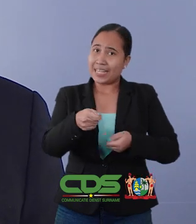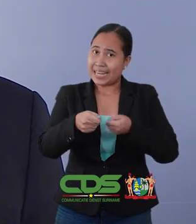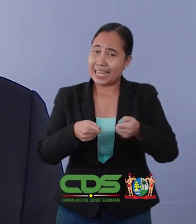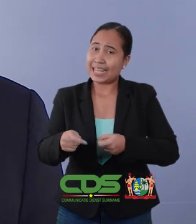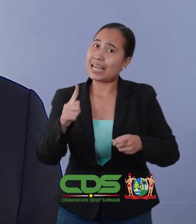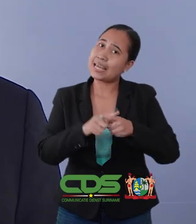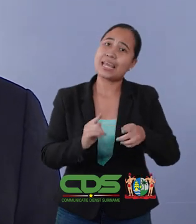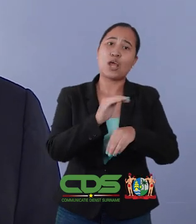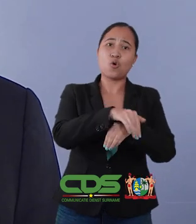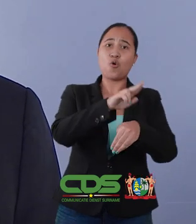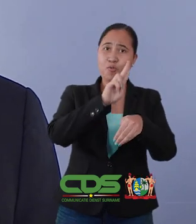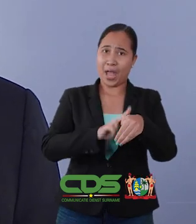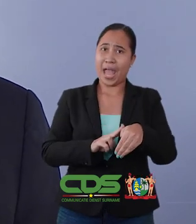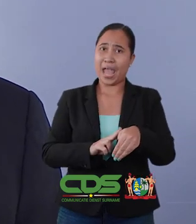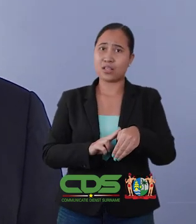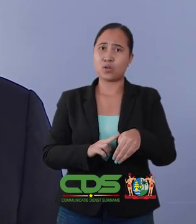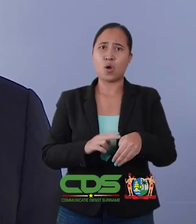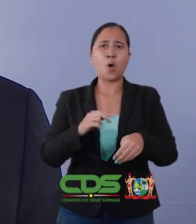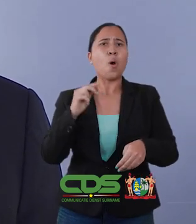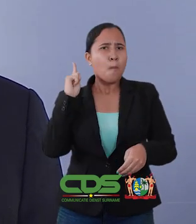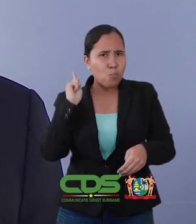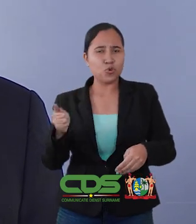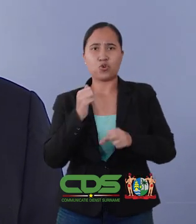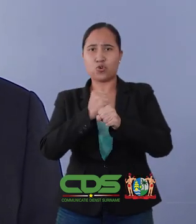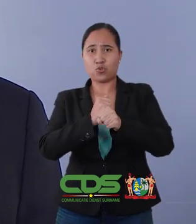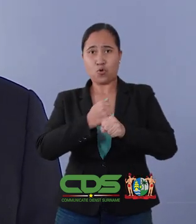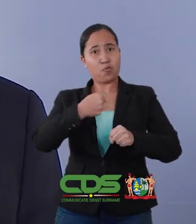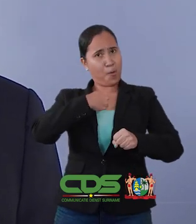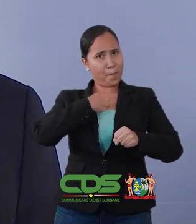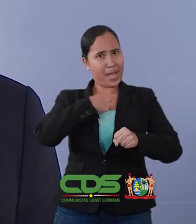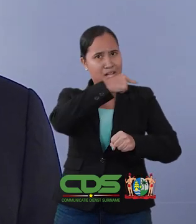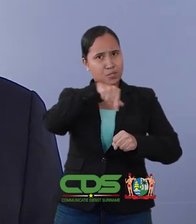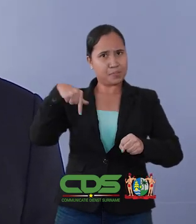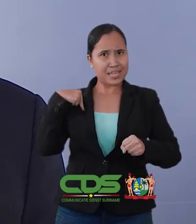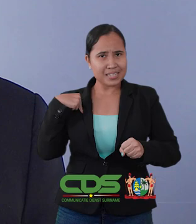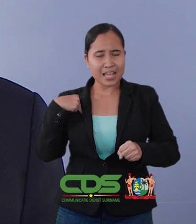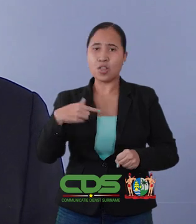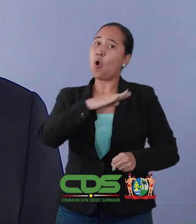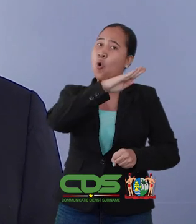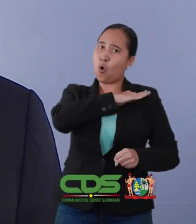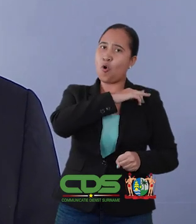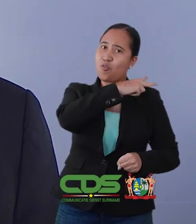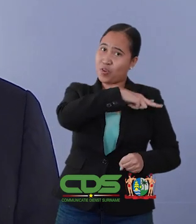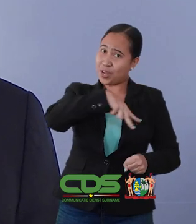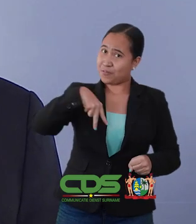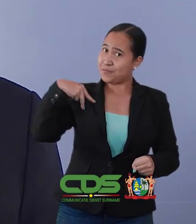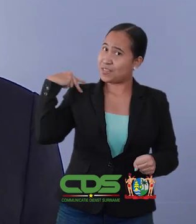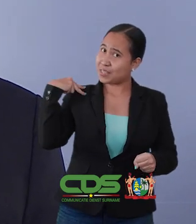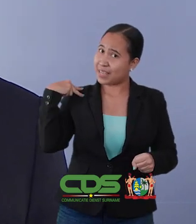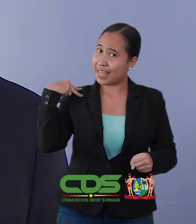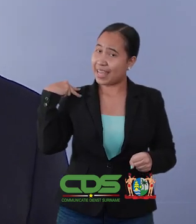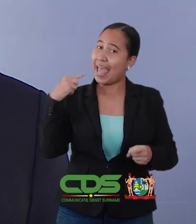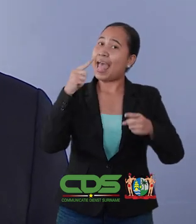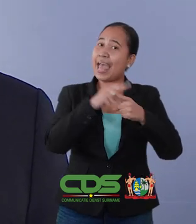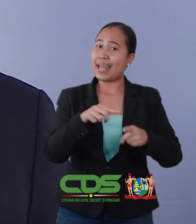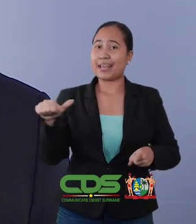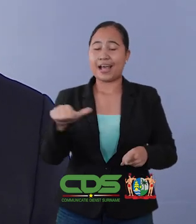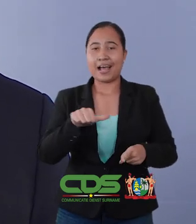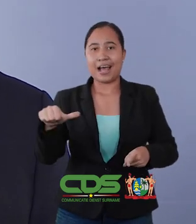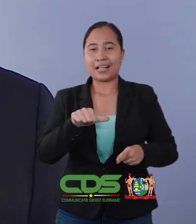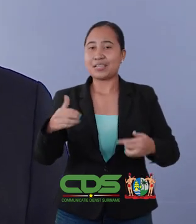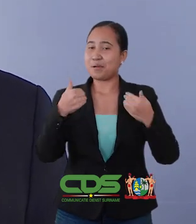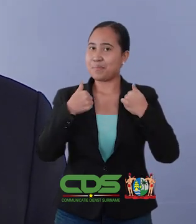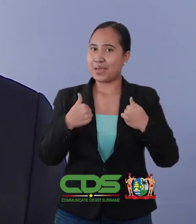voor de overheid. Ook voor mij als president. Ook voor de vicepresident en alle andere leden van